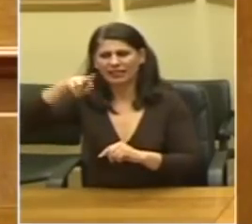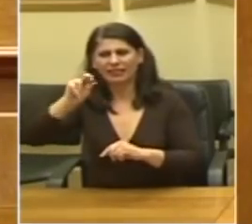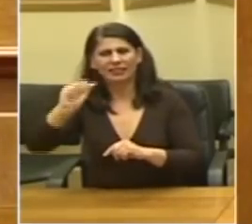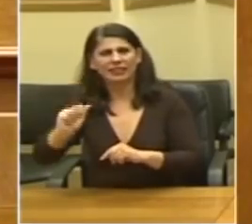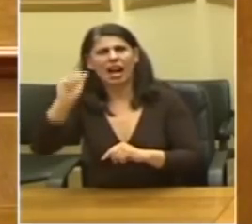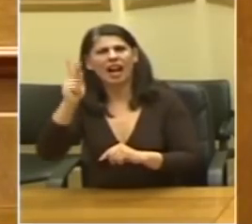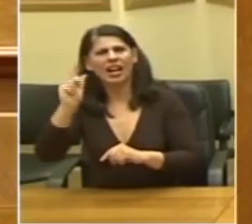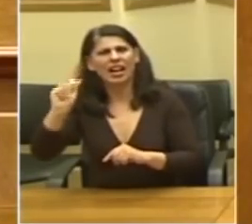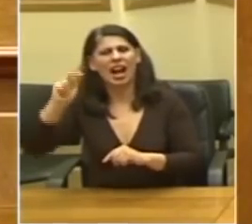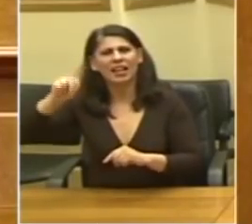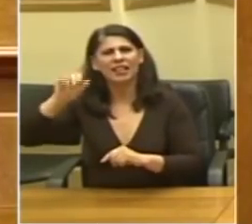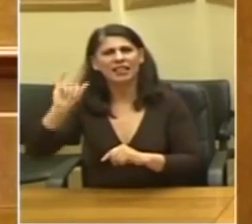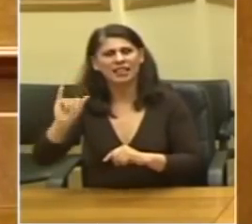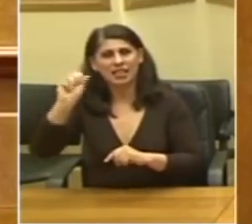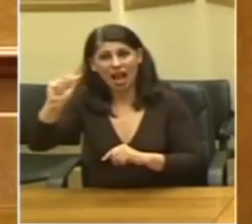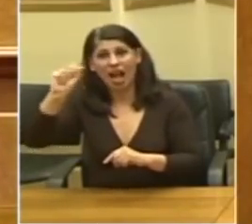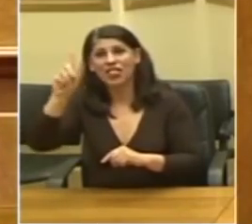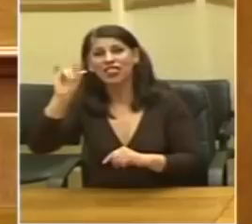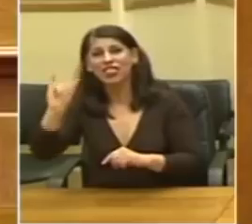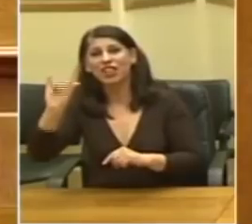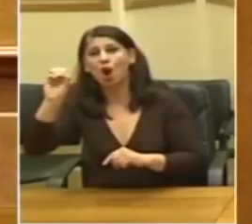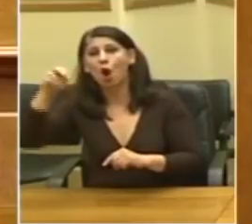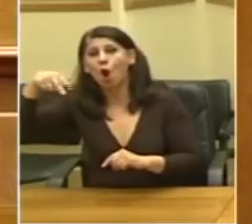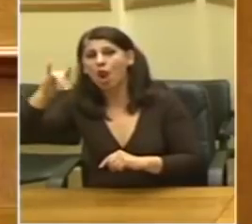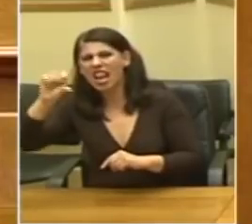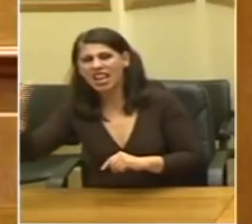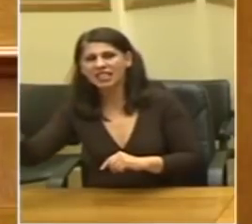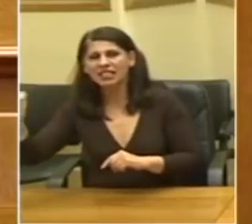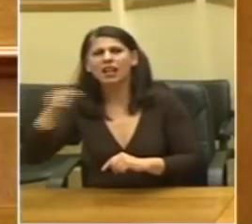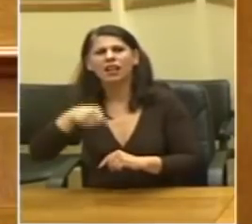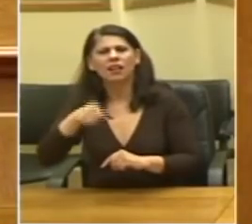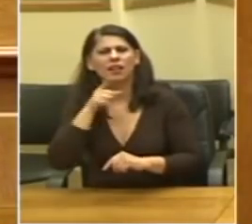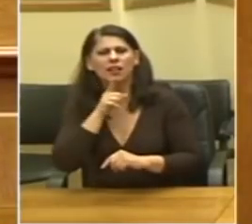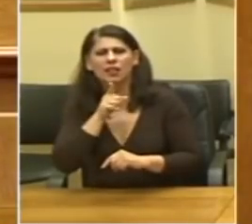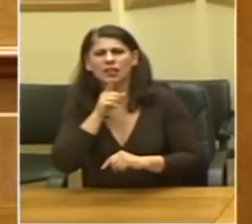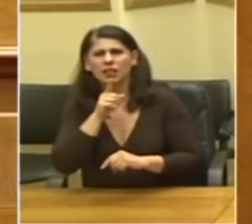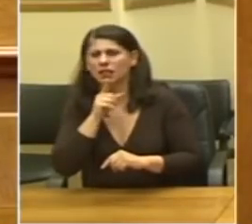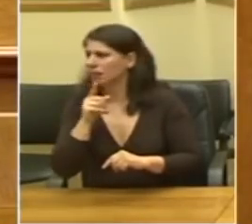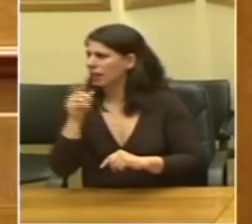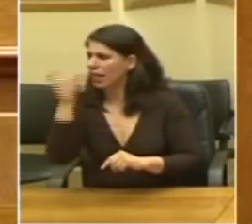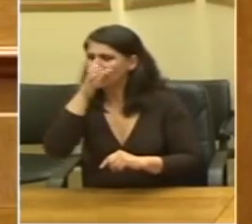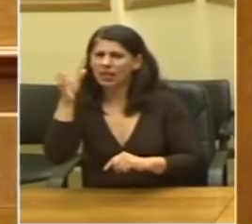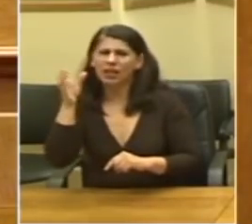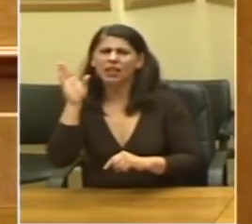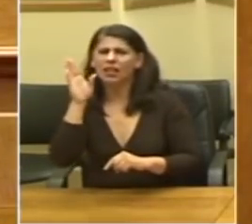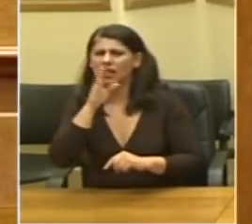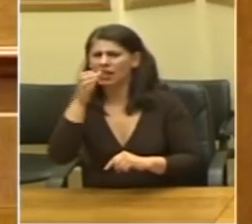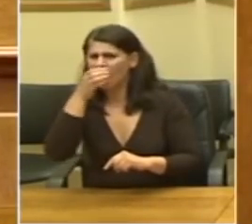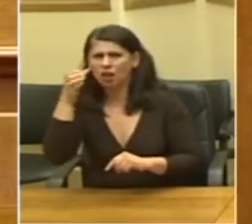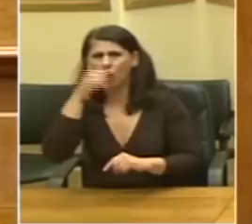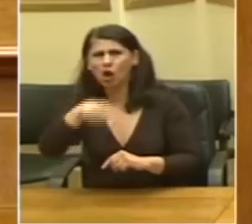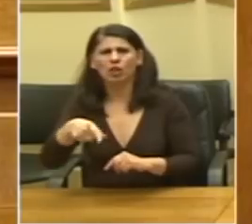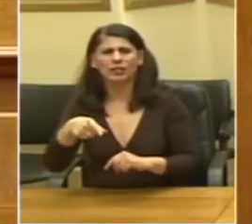βιομηχανική κάναβη. Ξέρετε, υπάρχει ένα όριο στην επιστήμη, τη διεθνή, που λέει ότι